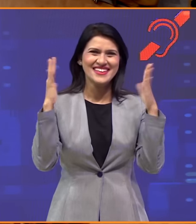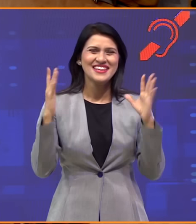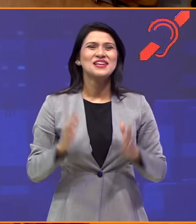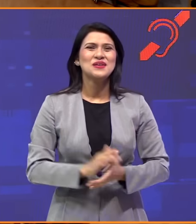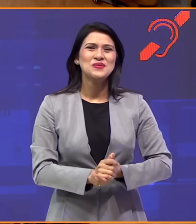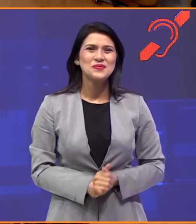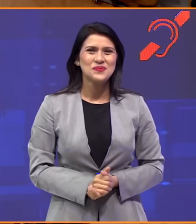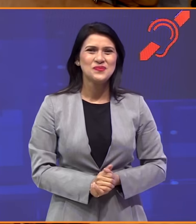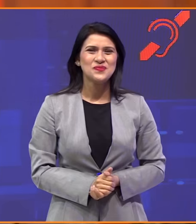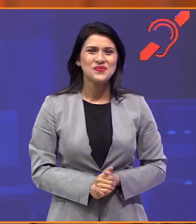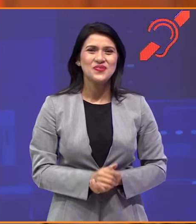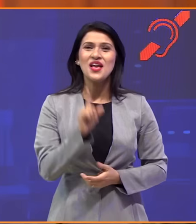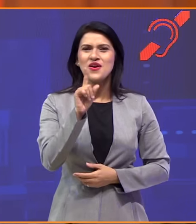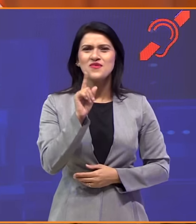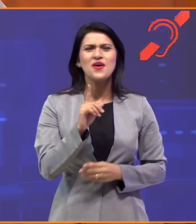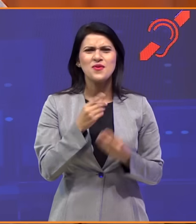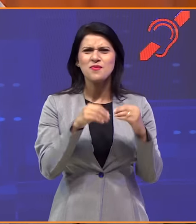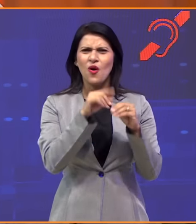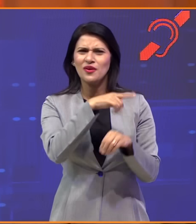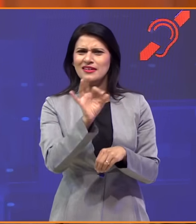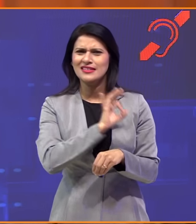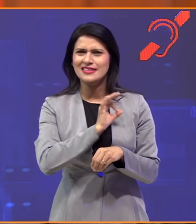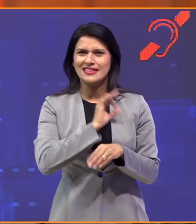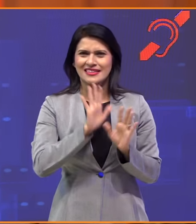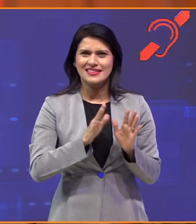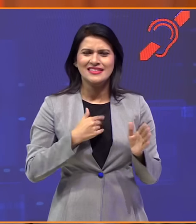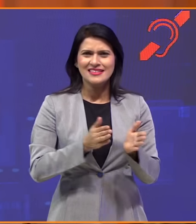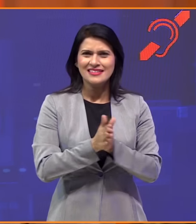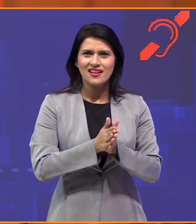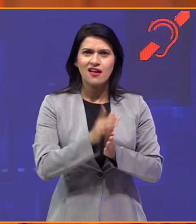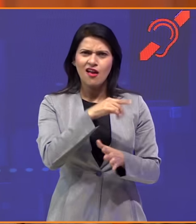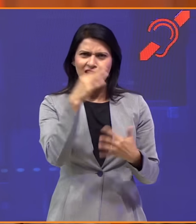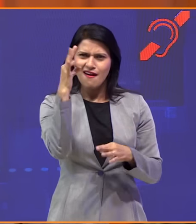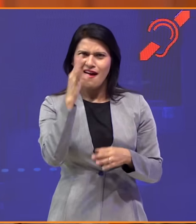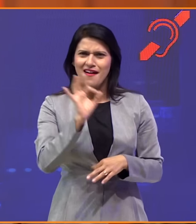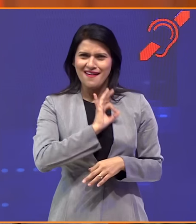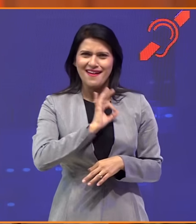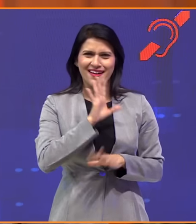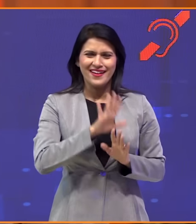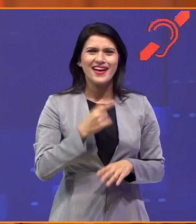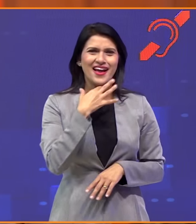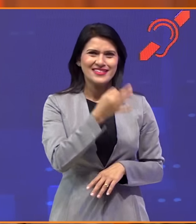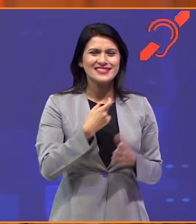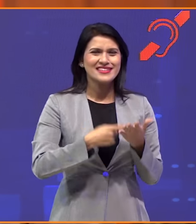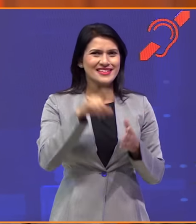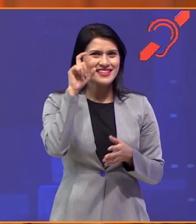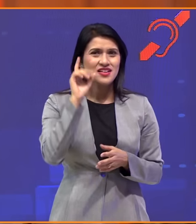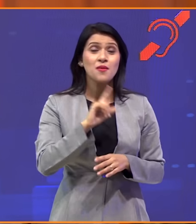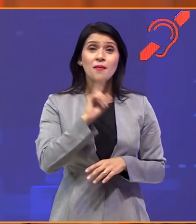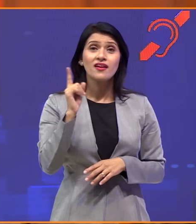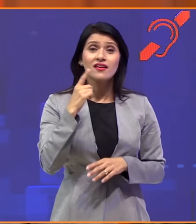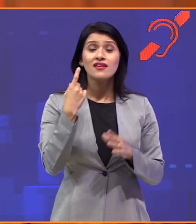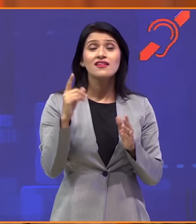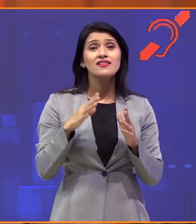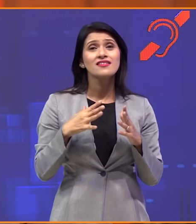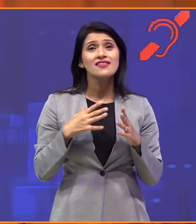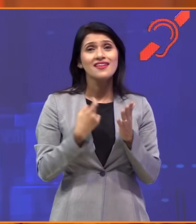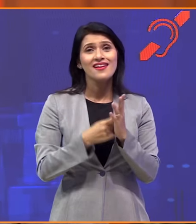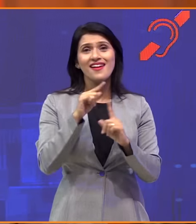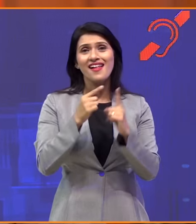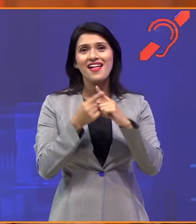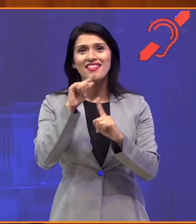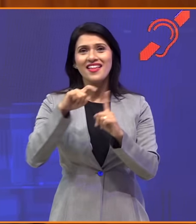भाई एक और शौक है जिसका जिक्र आता है कि आपको डांस करने का शौक है लेकिन जब से रितिक रोशन का डांस देखा आपने उस